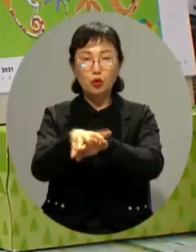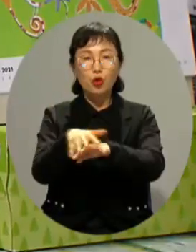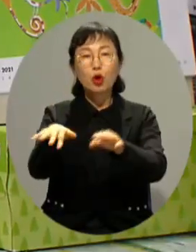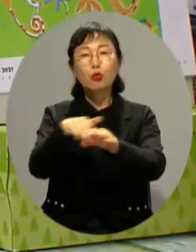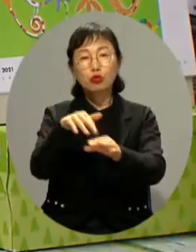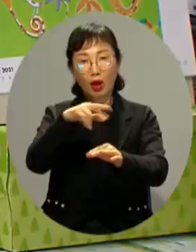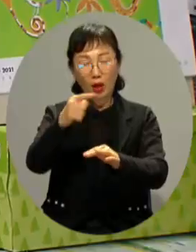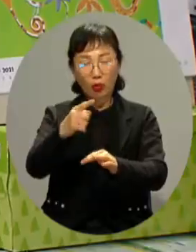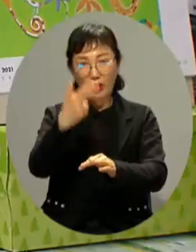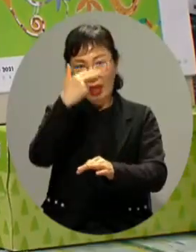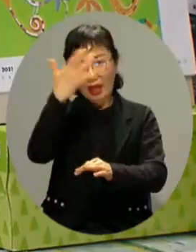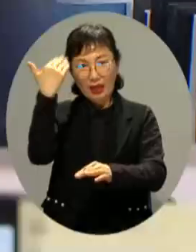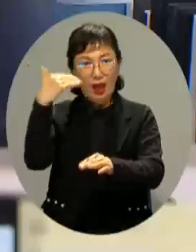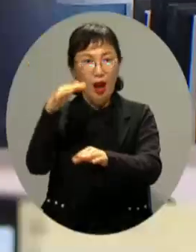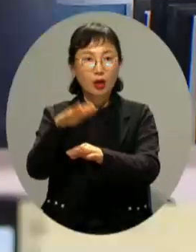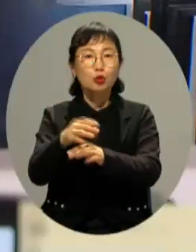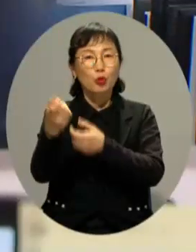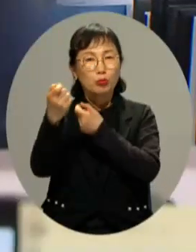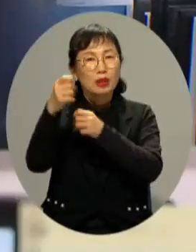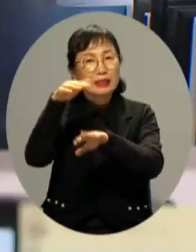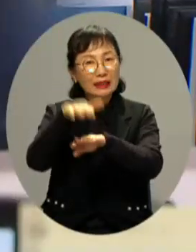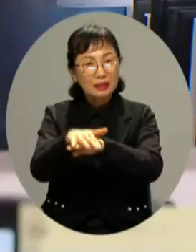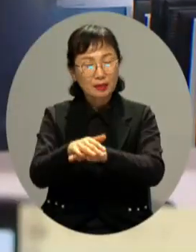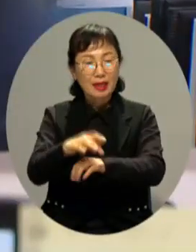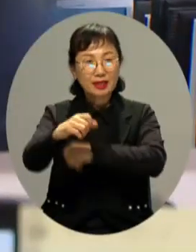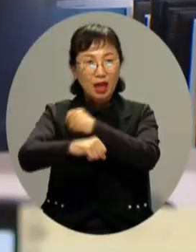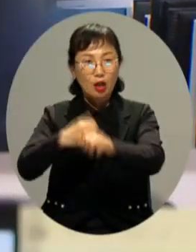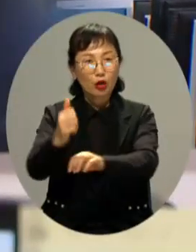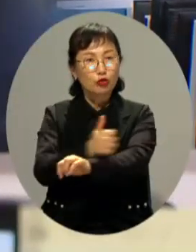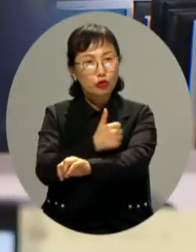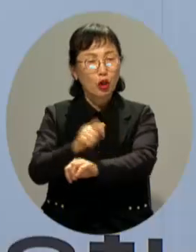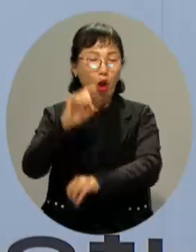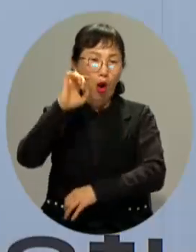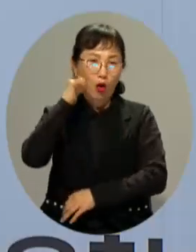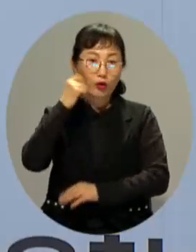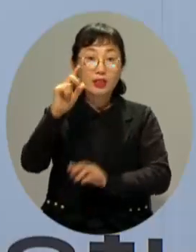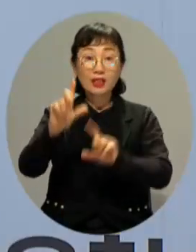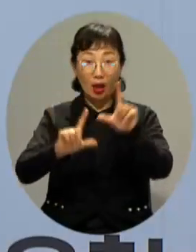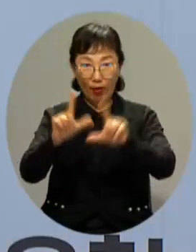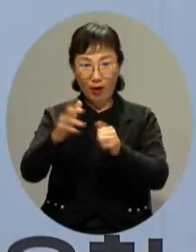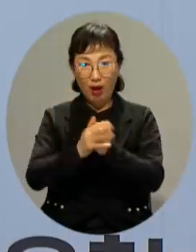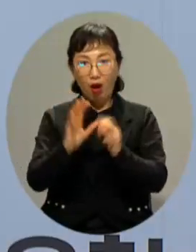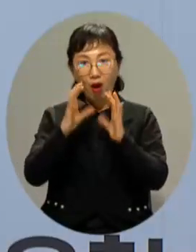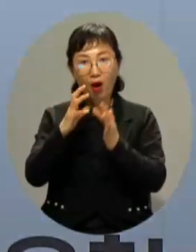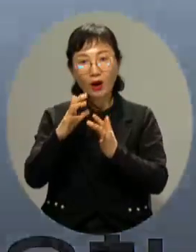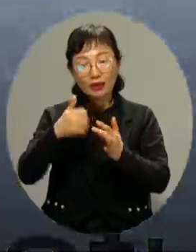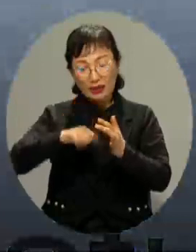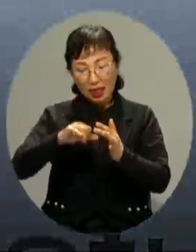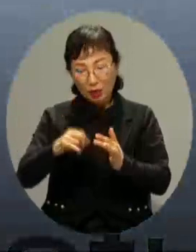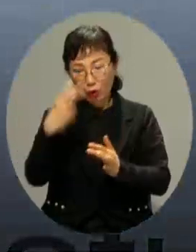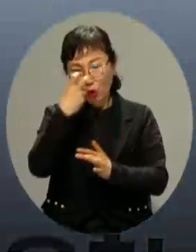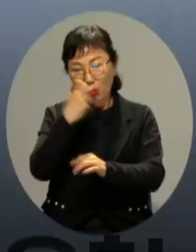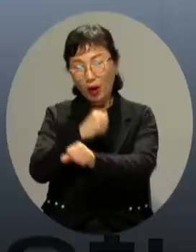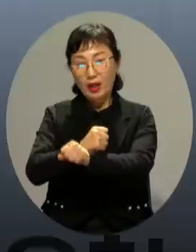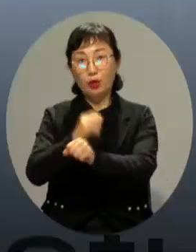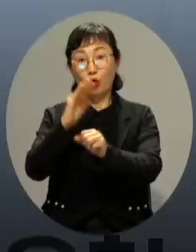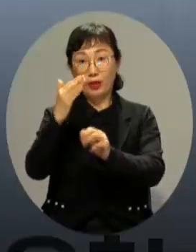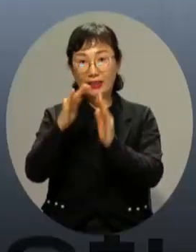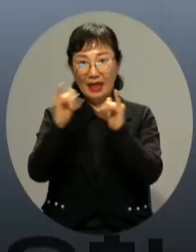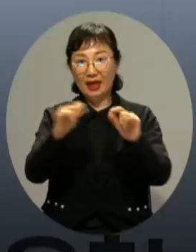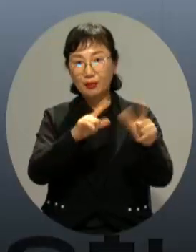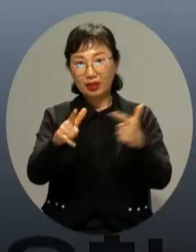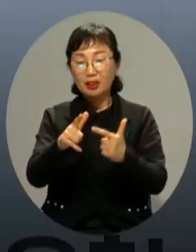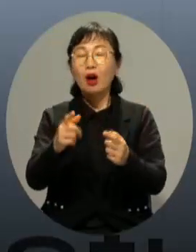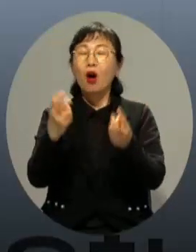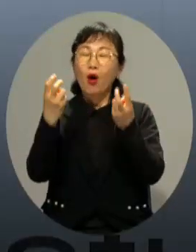문화마저 여전히 경직돼 있어 자유로운 출퇴근조차 어렵다고 말합니다. 그래서 어린 자녀를 돌봐야 할 공무원 기혼자들은 울며